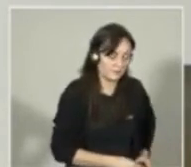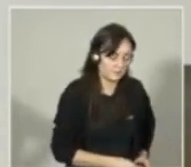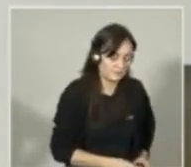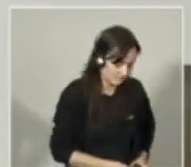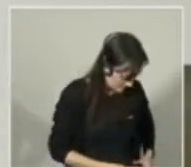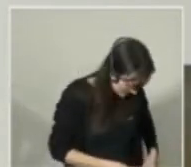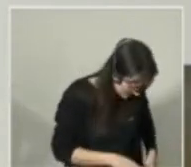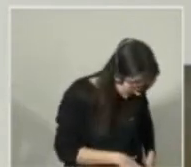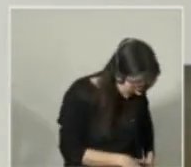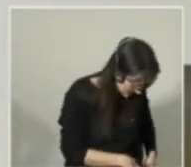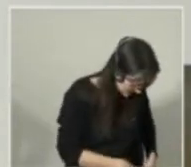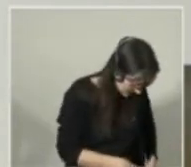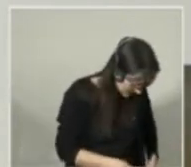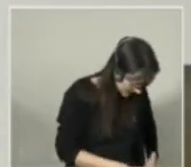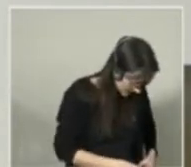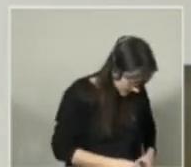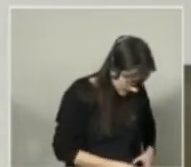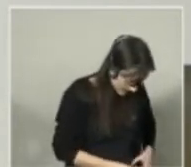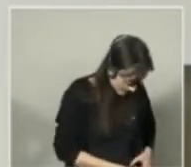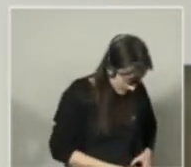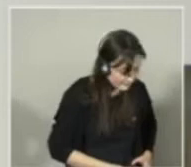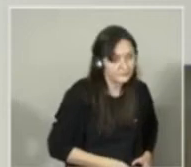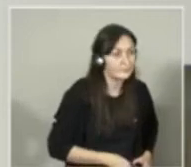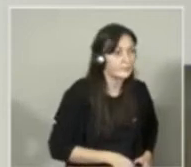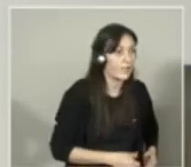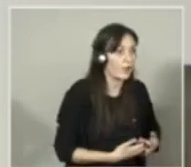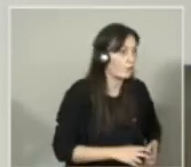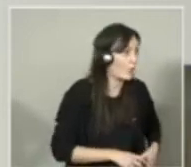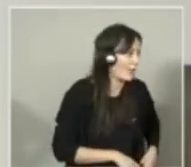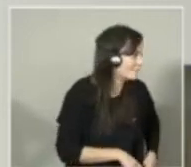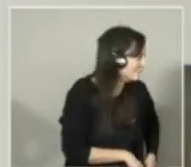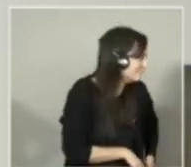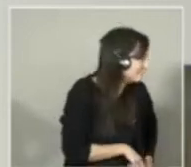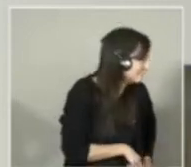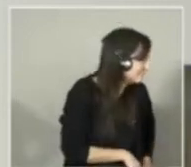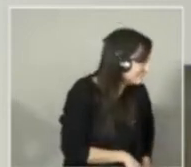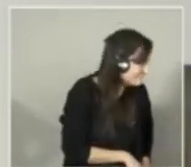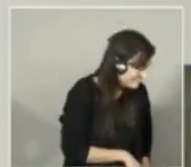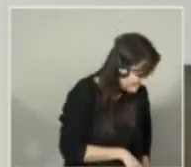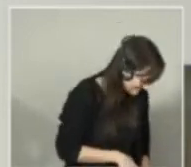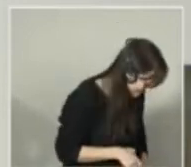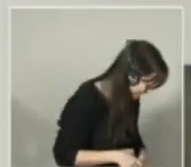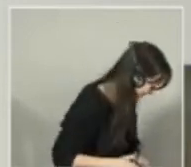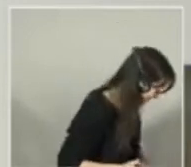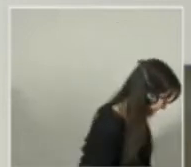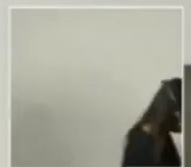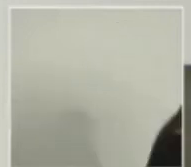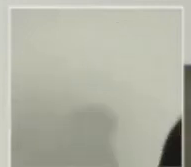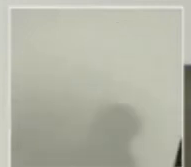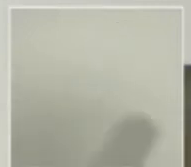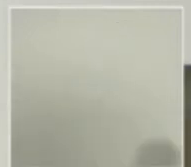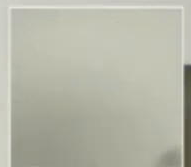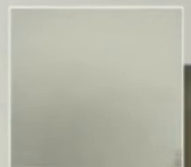Pau, l'Observatori del Deute en la Globalització, FEDS, Alternativa Antimilitarista Moviment d'Objecció